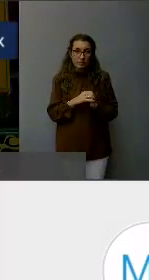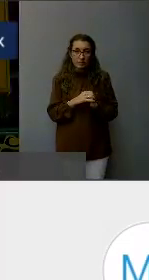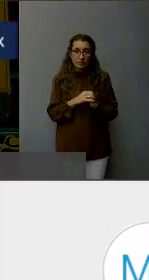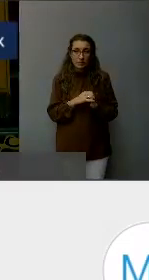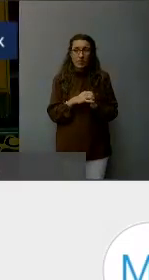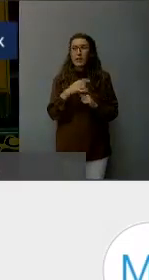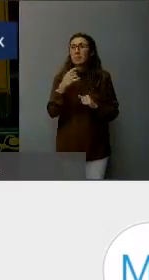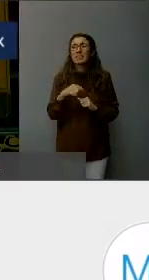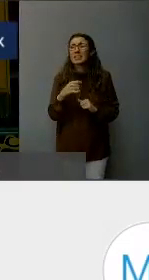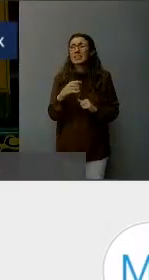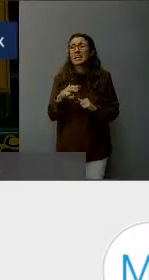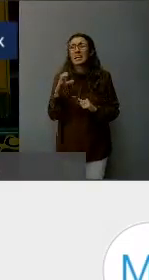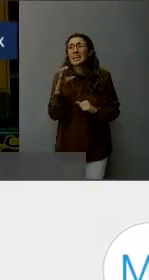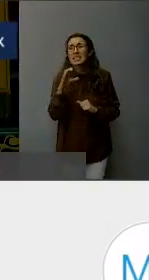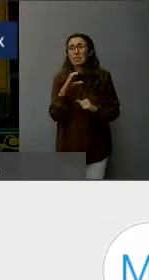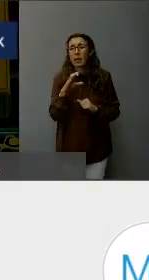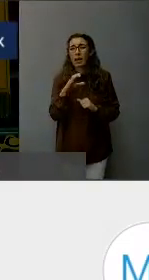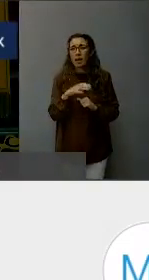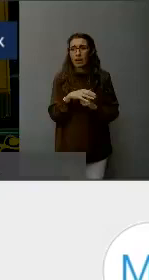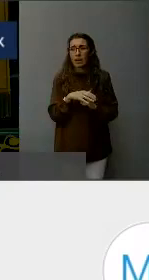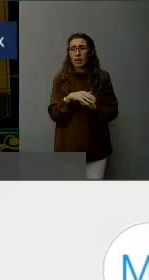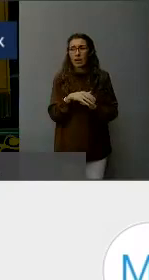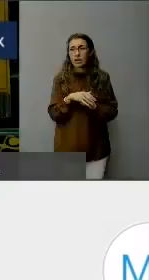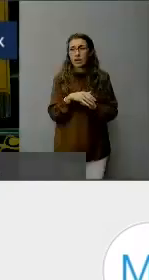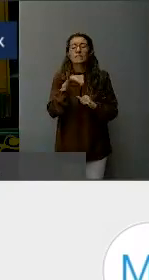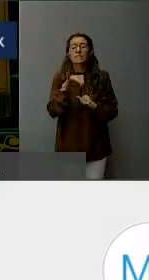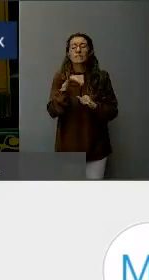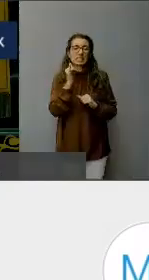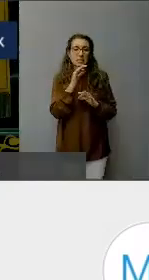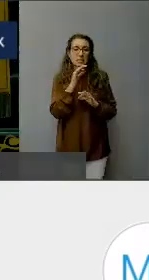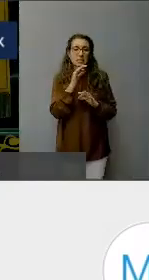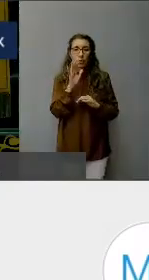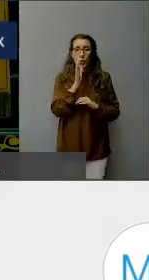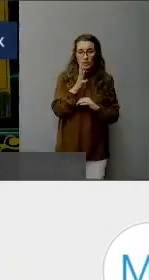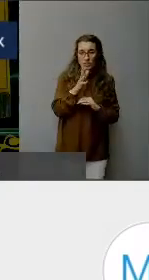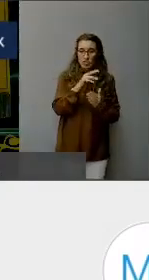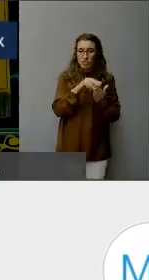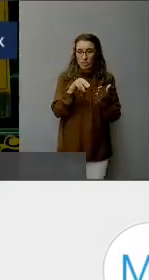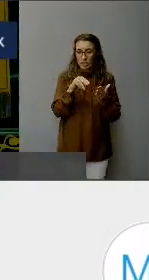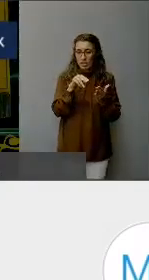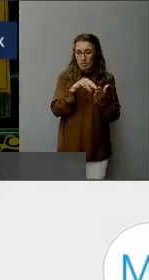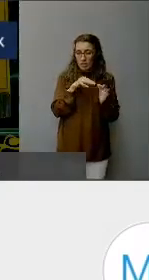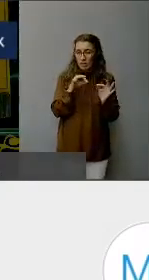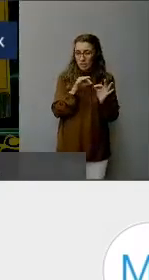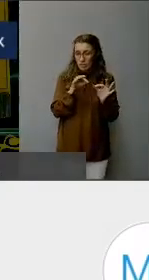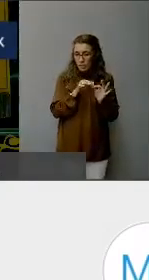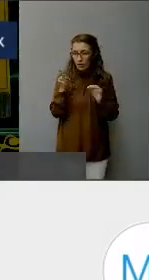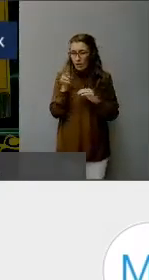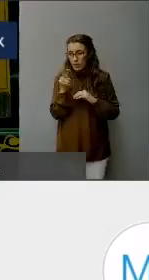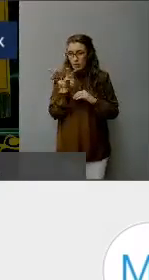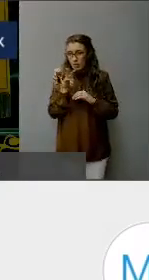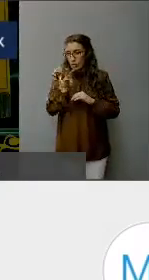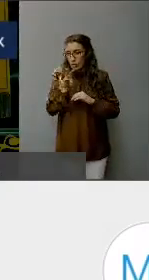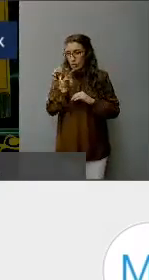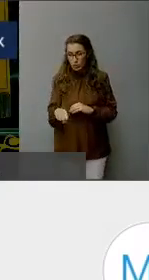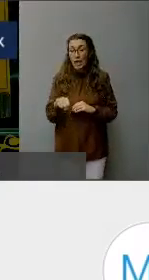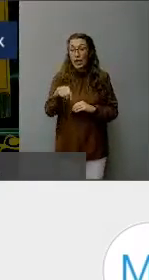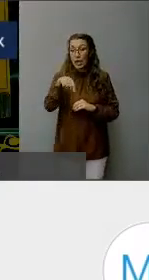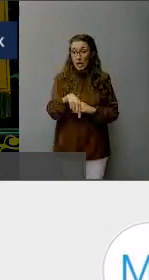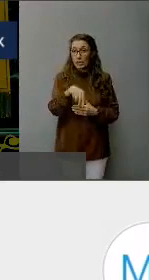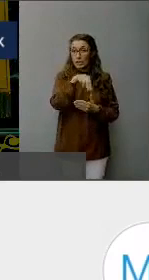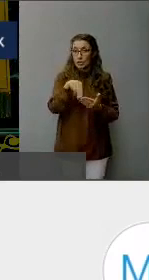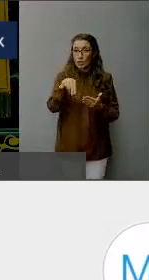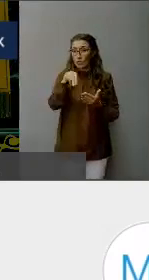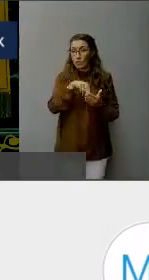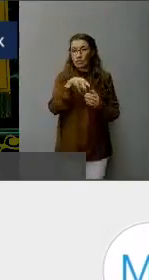l'ex ibra con tra razzi e nel contrario punto abbiamo problemi di connessione 22 contrari pongono in votazione